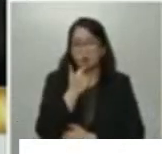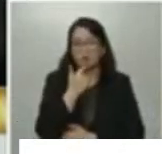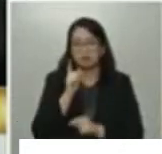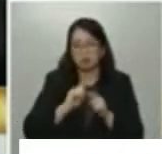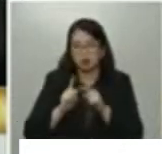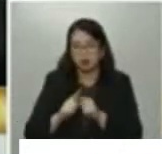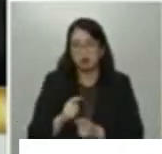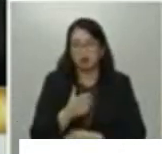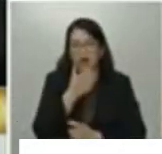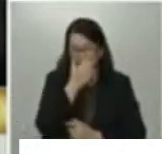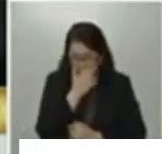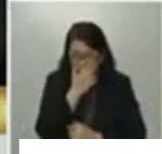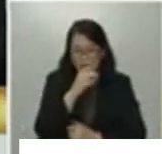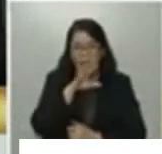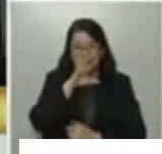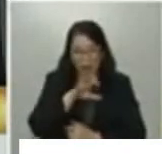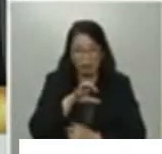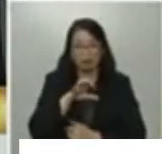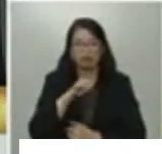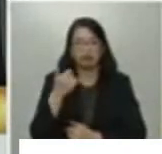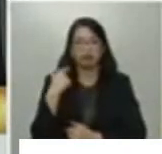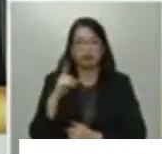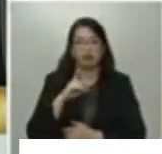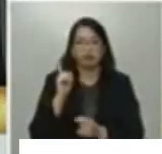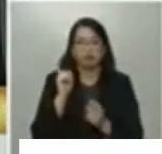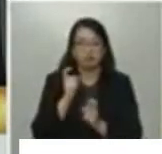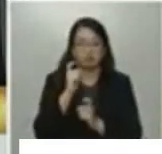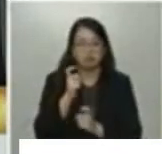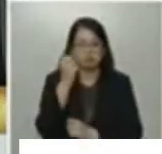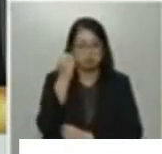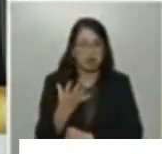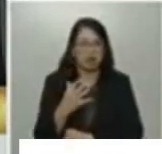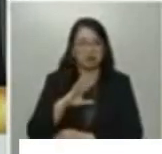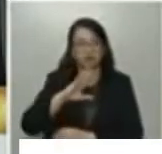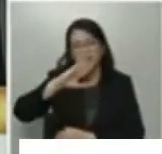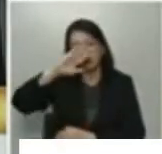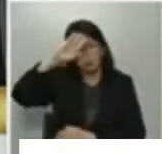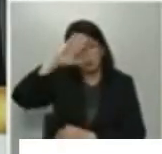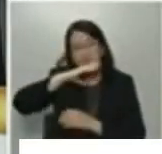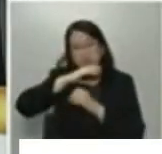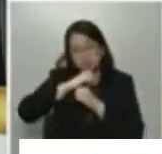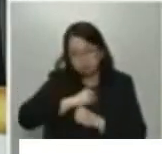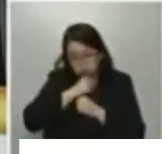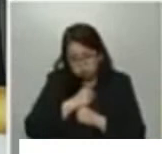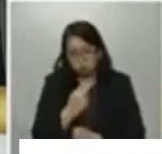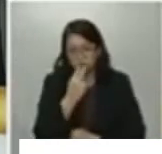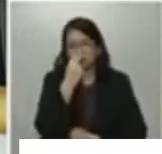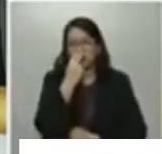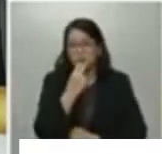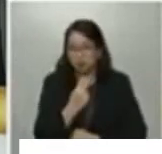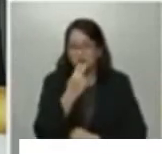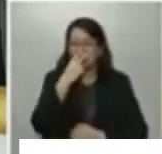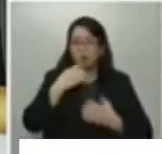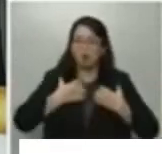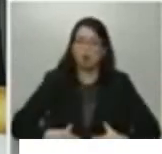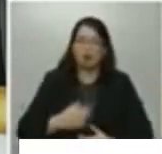างยิ่งผู้ที่มีความเสี่ยงก็คือผู้สูงอายุผู้ที่เป็นโรคเกี่ยวกับระบบหายใจไอหอบต่